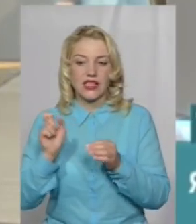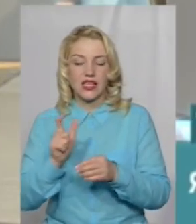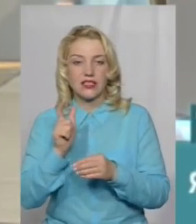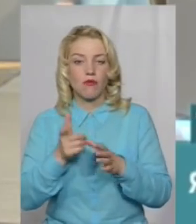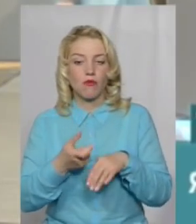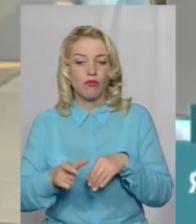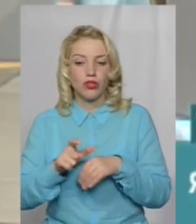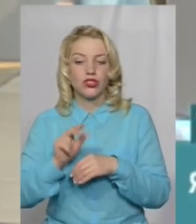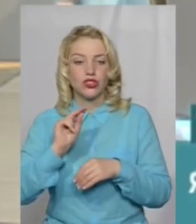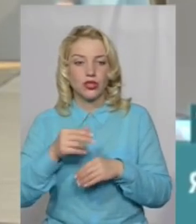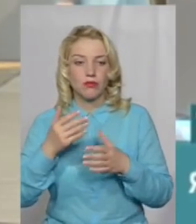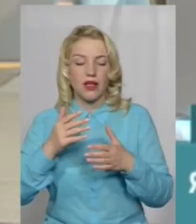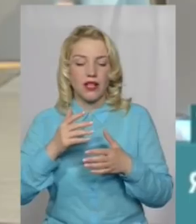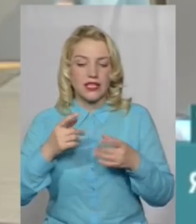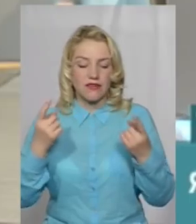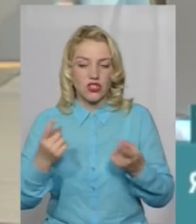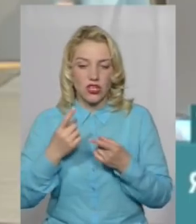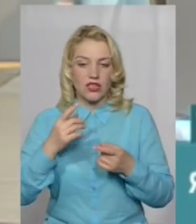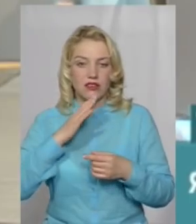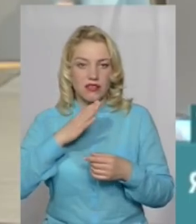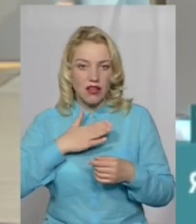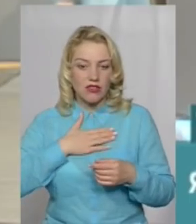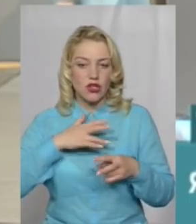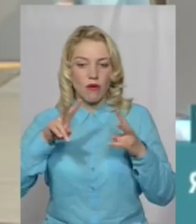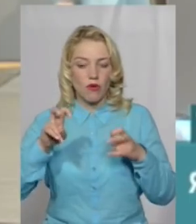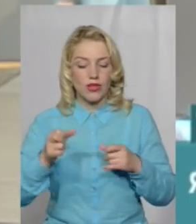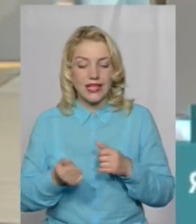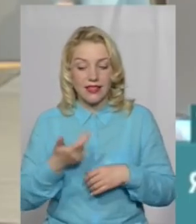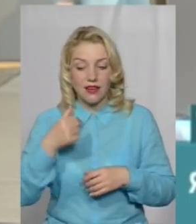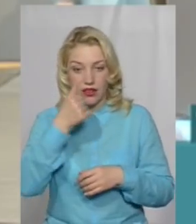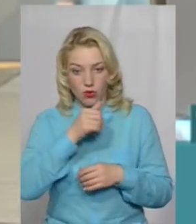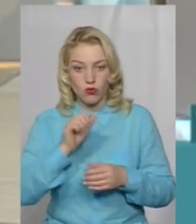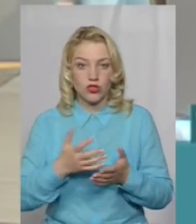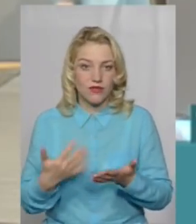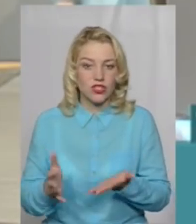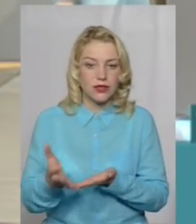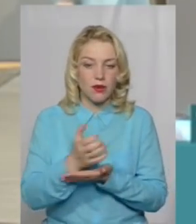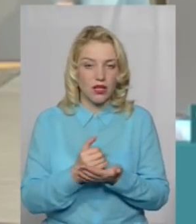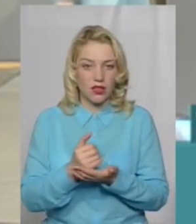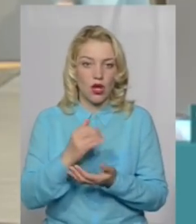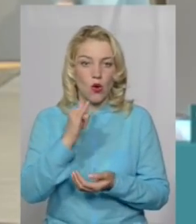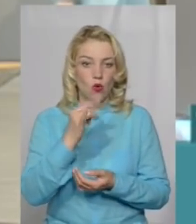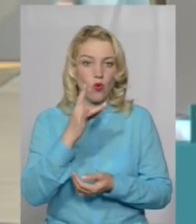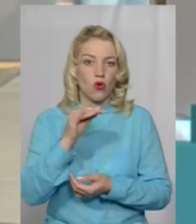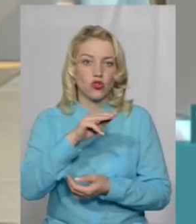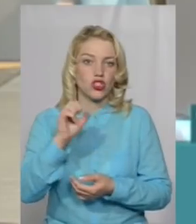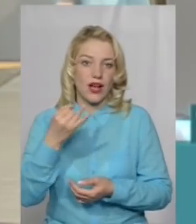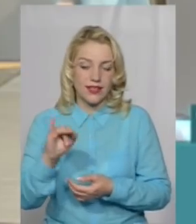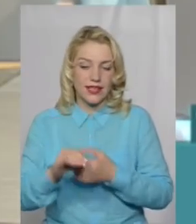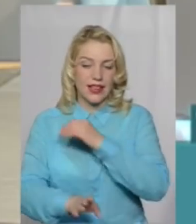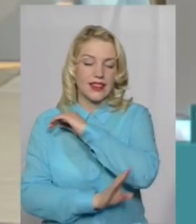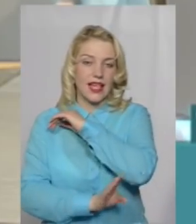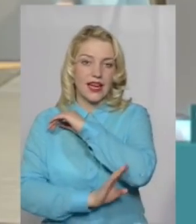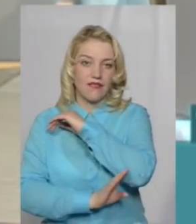ніж звичайні наші лісоутворюючі породи. Тобто за декілька років ми можемо збирати урожай деревини